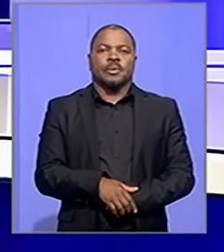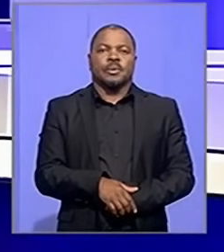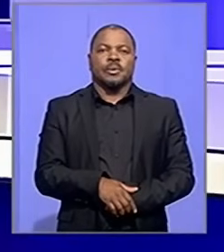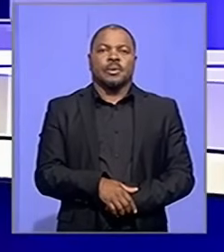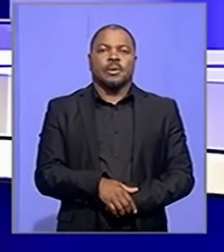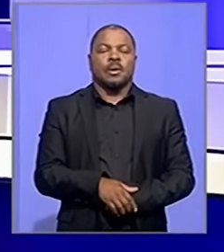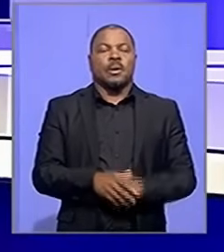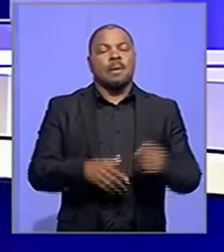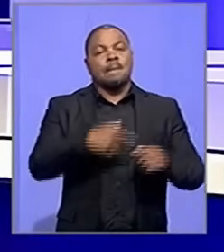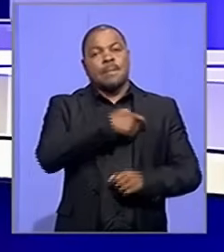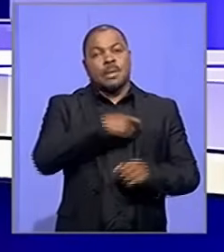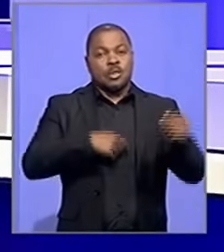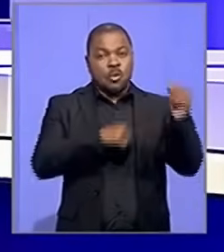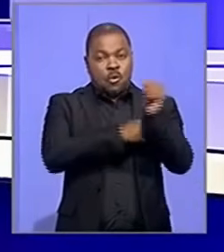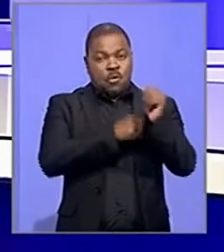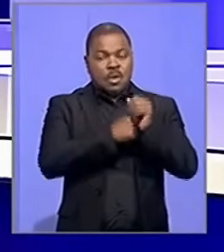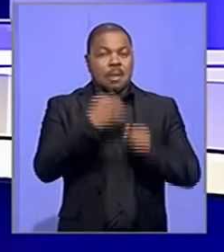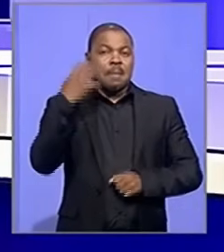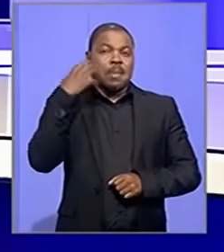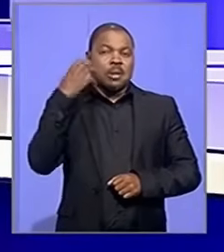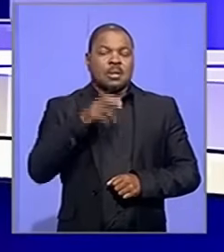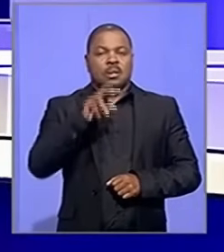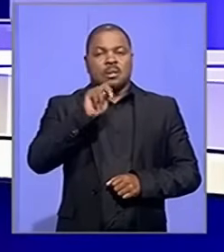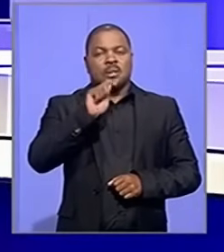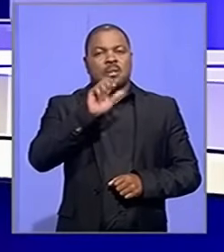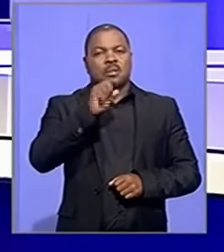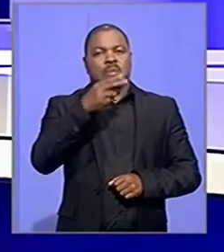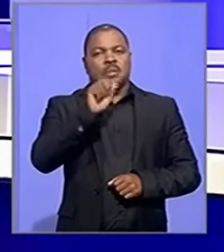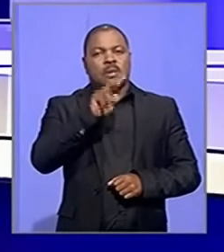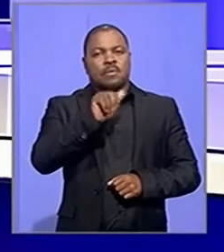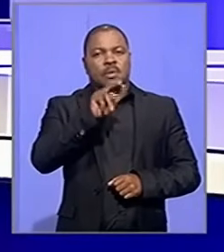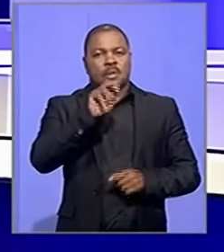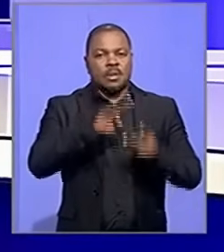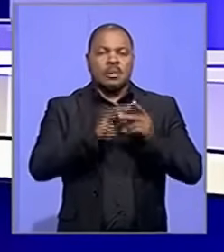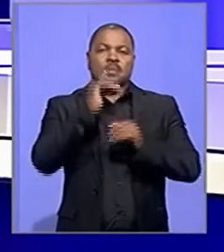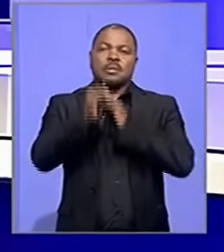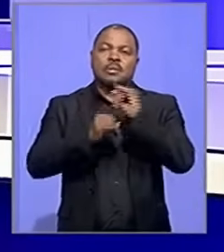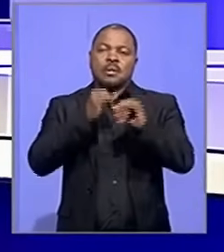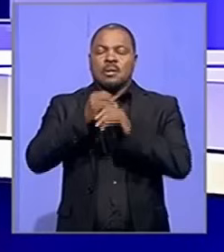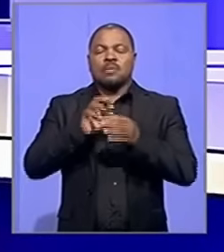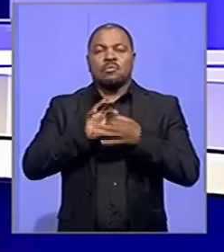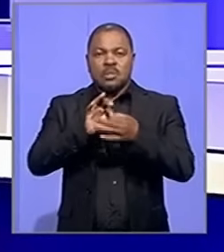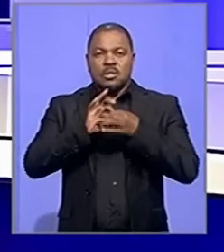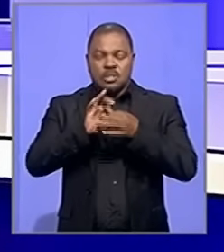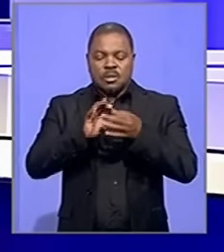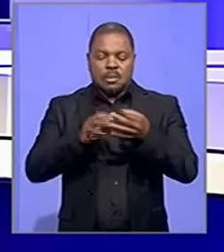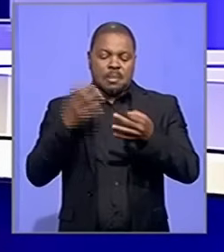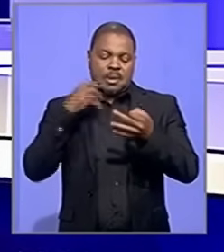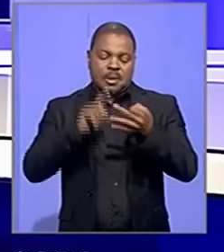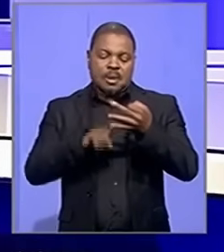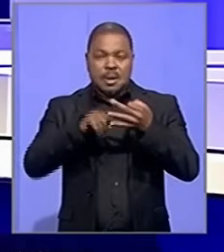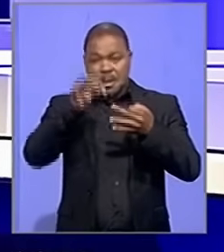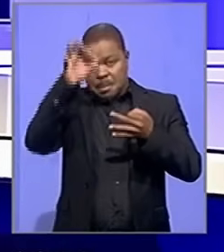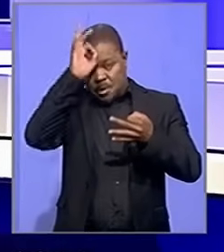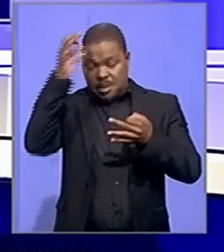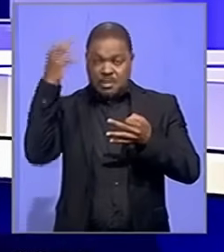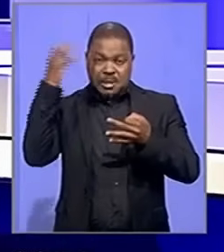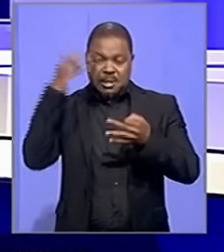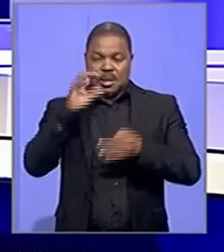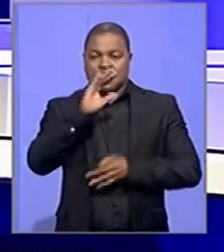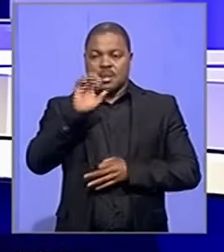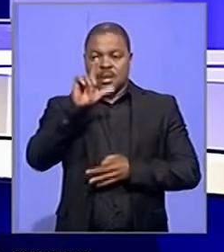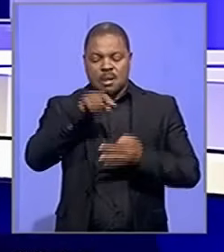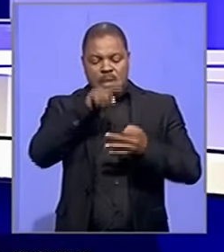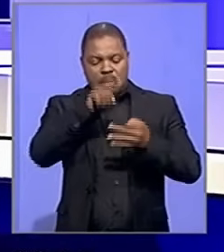Tona ka kantorong ya mopresidente Khumbudzo Ntshavheni, tona ya dikamano tša boditšhabatšhabana le diphando le tona ya maphodisa Bheki Cele ba fane ka pegelo